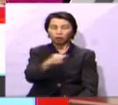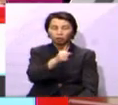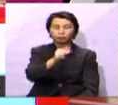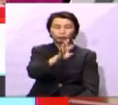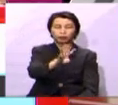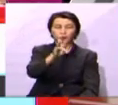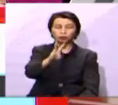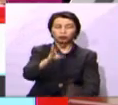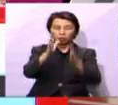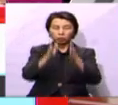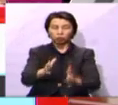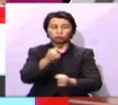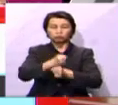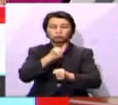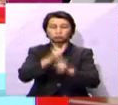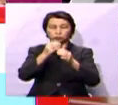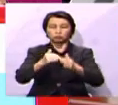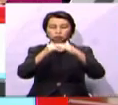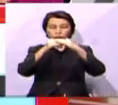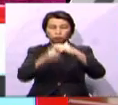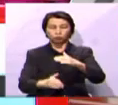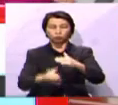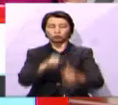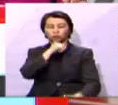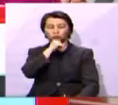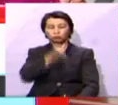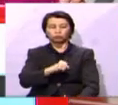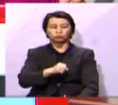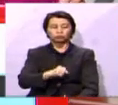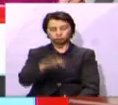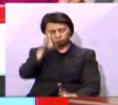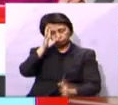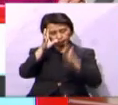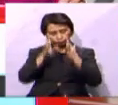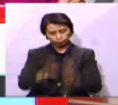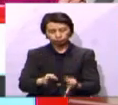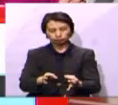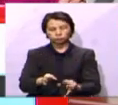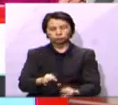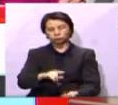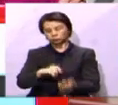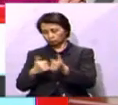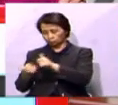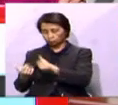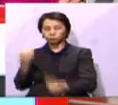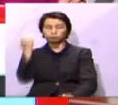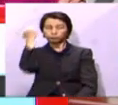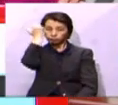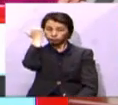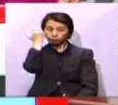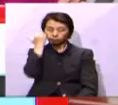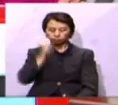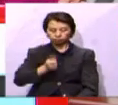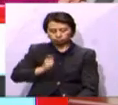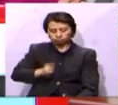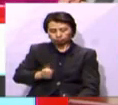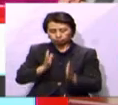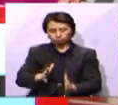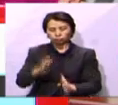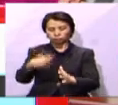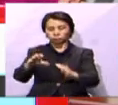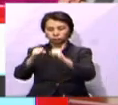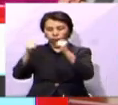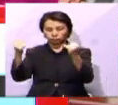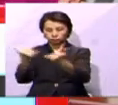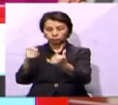46 orang pekerja bawah umur. Dan keputusan itu diputuskan Magistret Muhammad Firdaus Saleh selepas syarikat itu